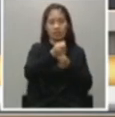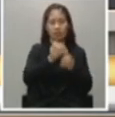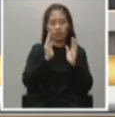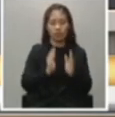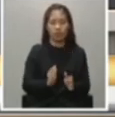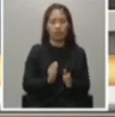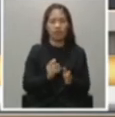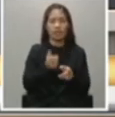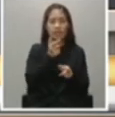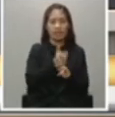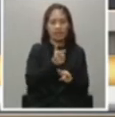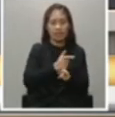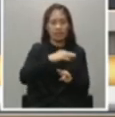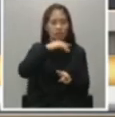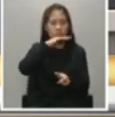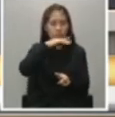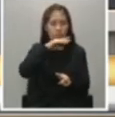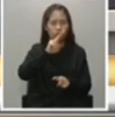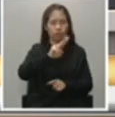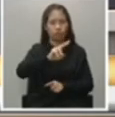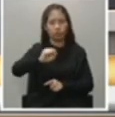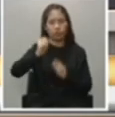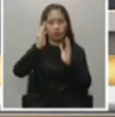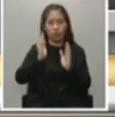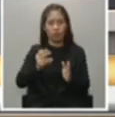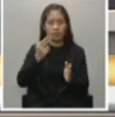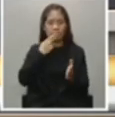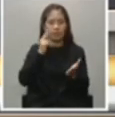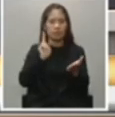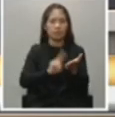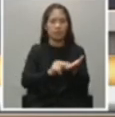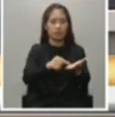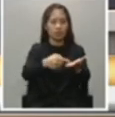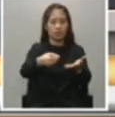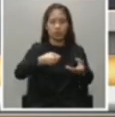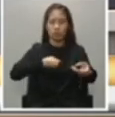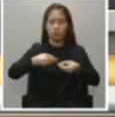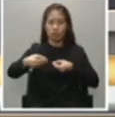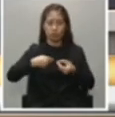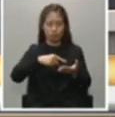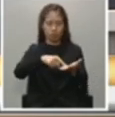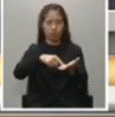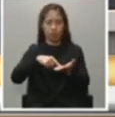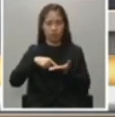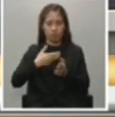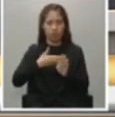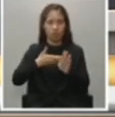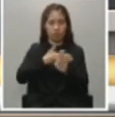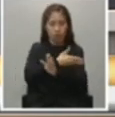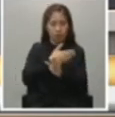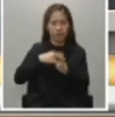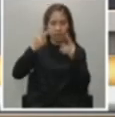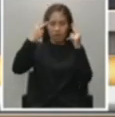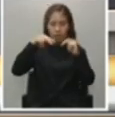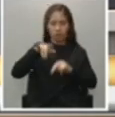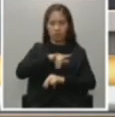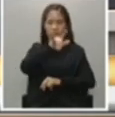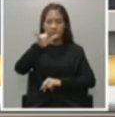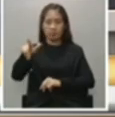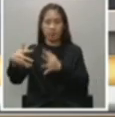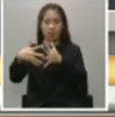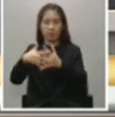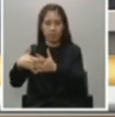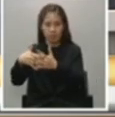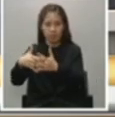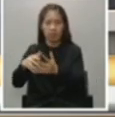กว่า 200,000 คนทั่วประเทศมีหนังสือถึงรัฐบาลพลเอกประยุทธ์จันทร์โอชาก่อนการเยือนสหรัฐอเมริกายืนยัน